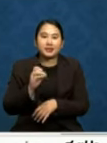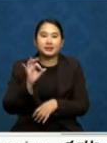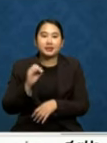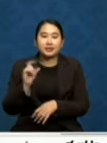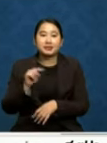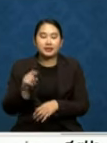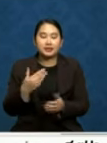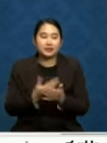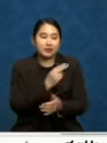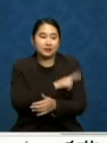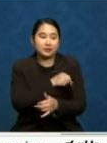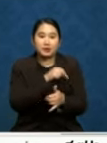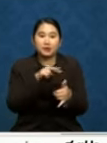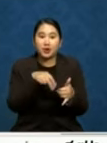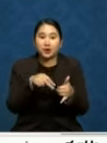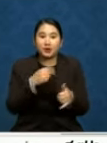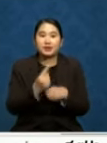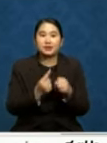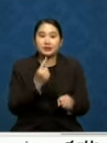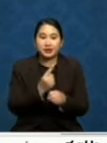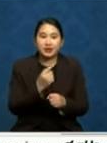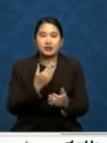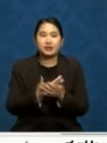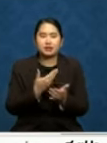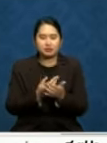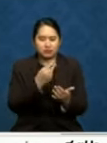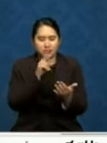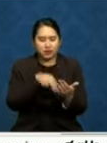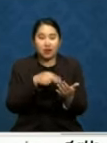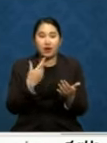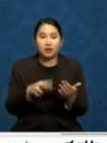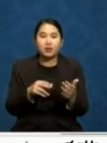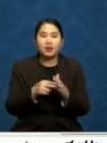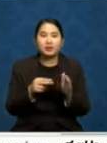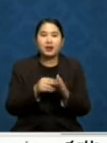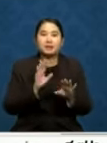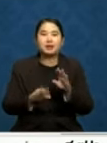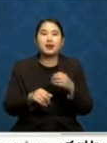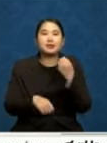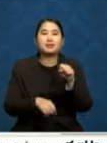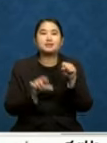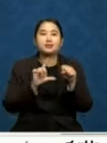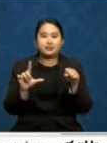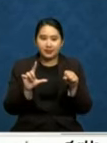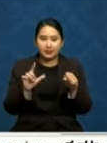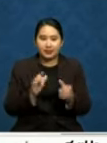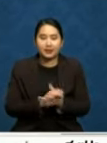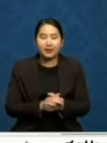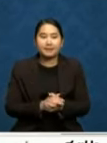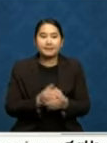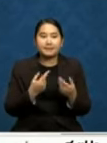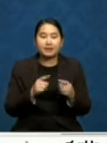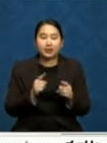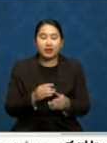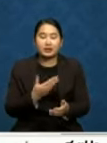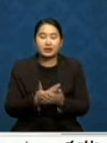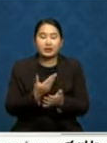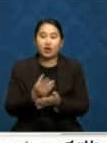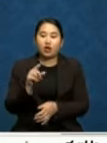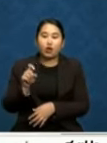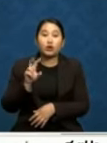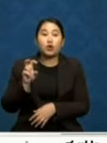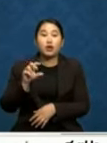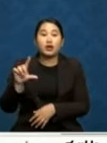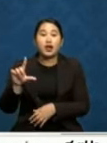วนค่ารักษาพยาบาลเนี่ยนะครับปีทั้งปีเนี่ยในนี้ที่ผมอ่านดูเนี่ยก็มีอยู่ประมาณ10กว่าล้านเท่านั้นเองนะครับแต่อีก100กว่าล้านเกือบ200ล้านเนี่ยเป็